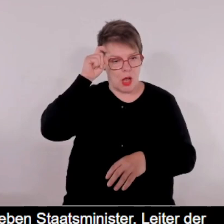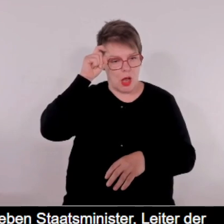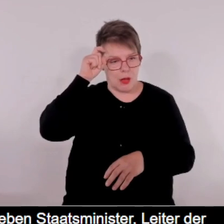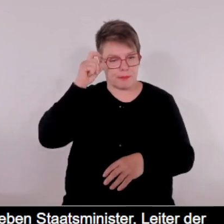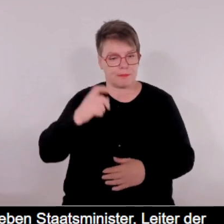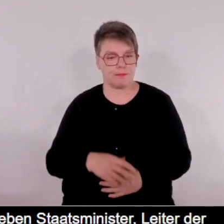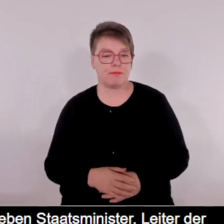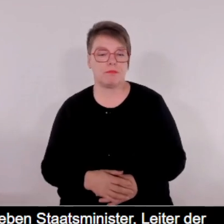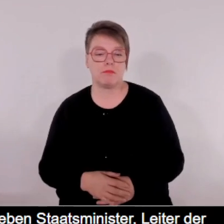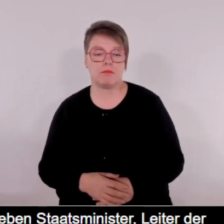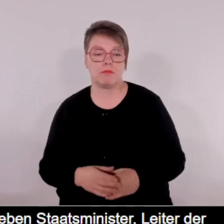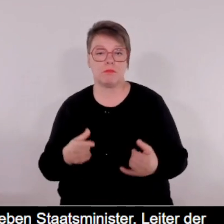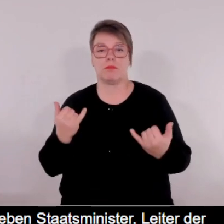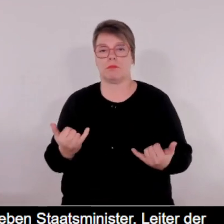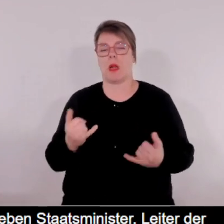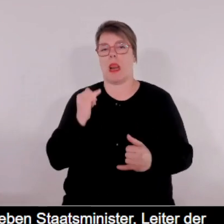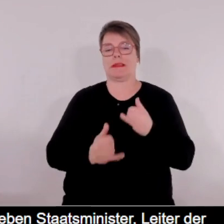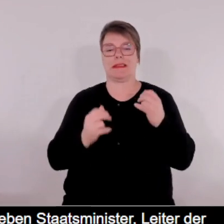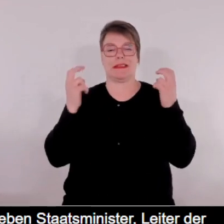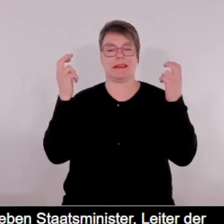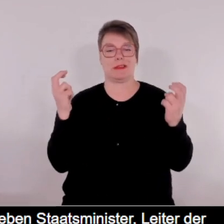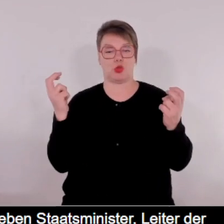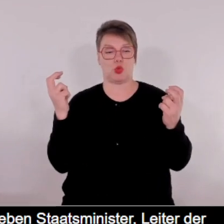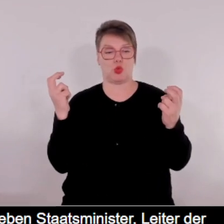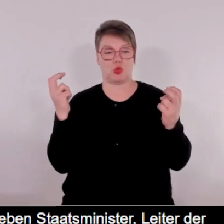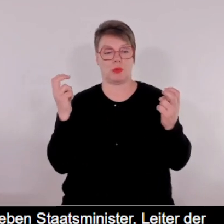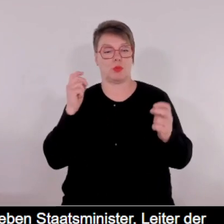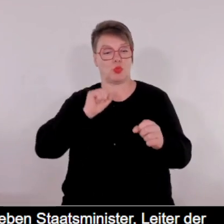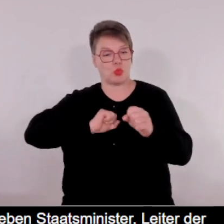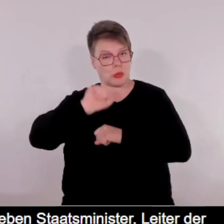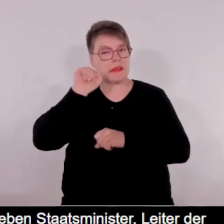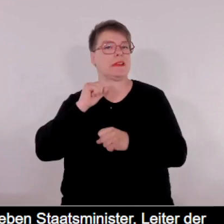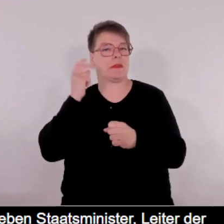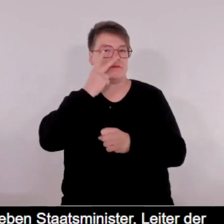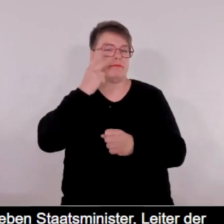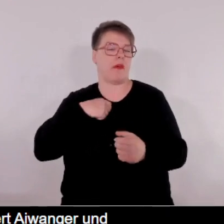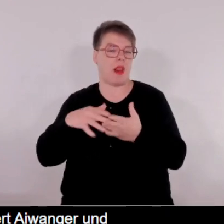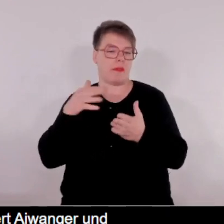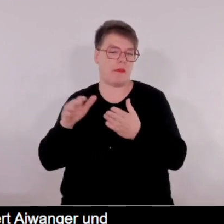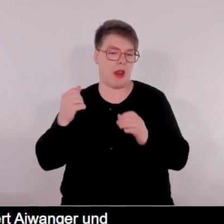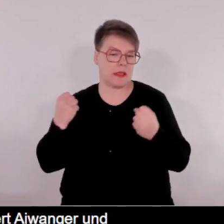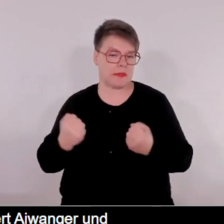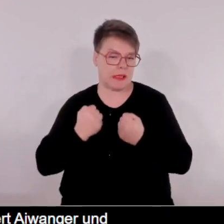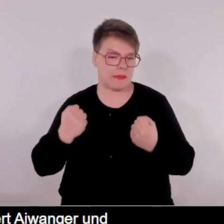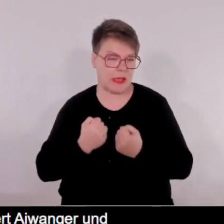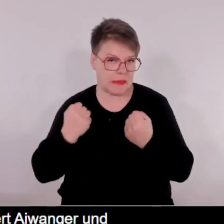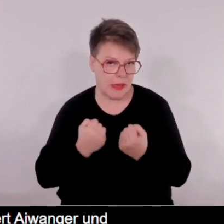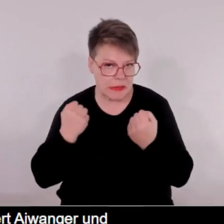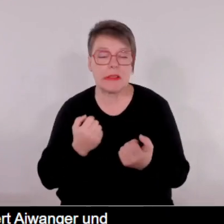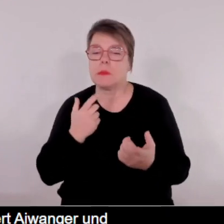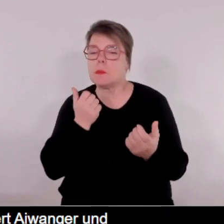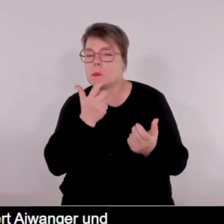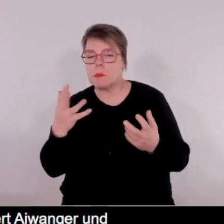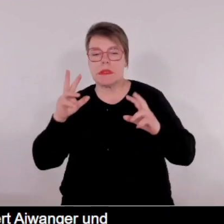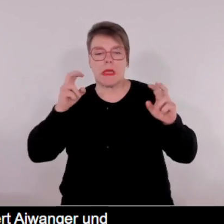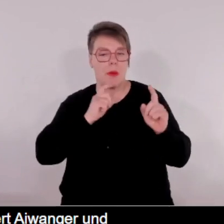einzelnen Berichte die Kollegin Kaniber-Mitarbeiter, Kollege Aiwanger. Ich möchte vielleicht ganz am Anfang kurz